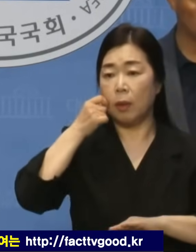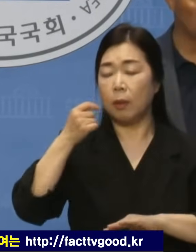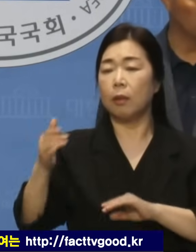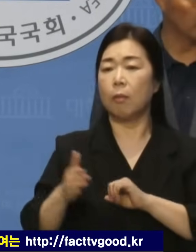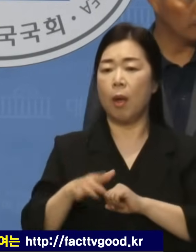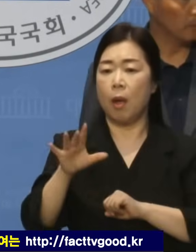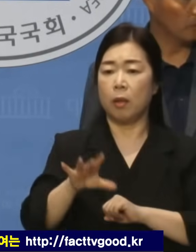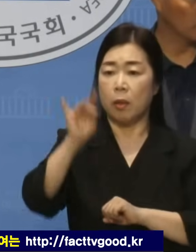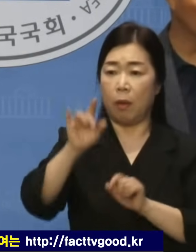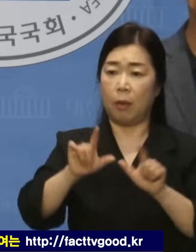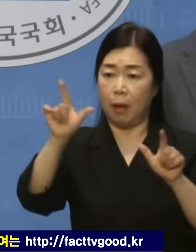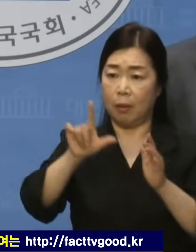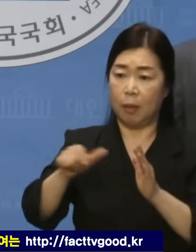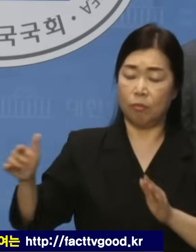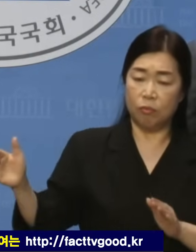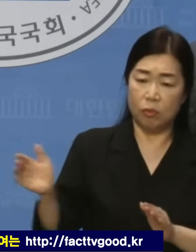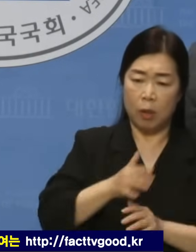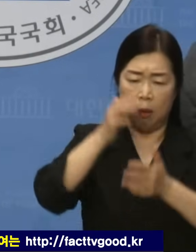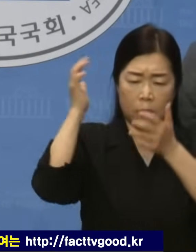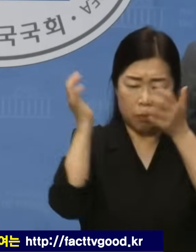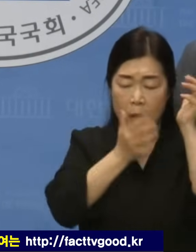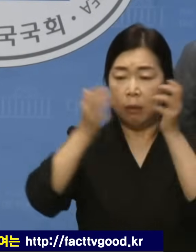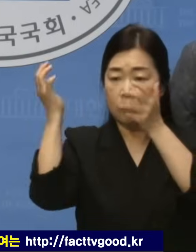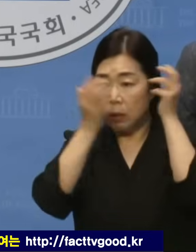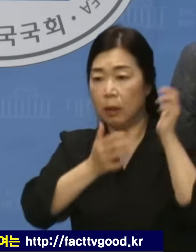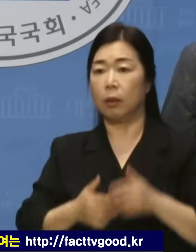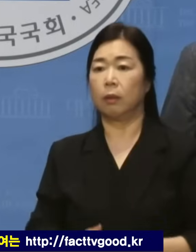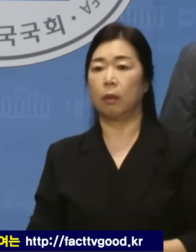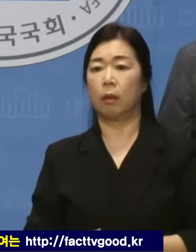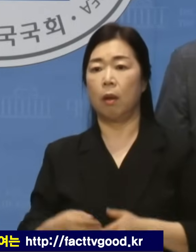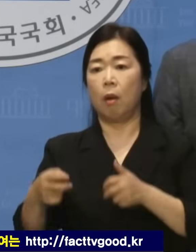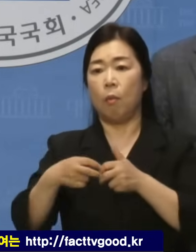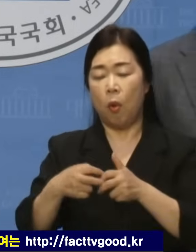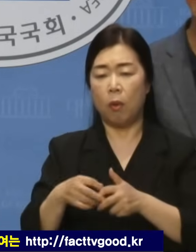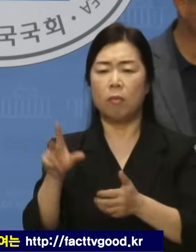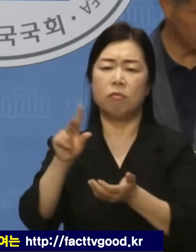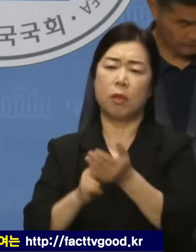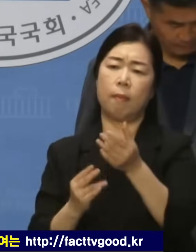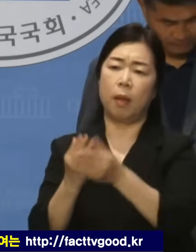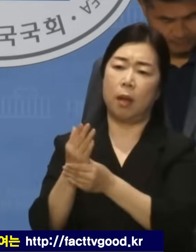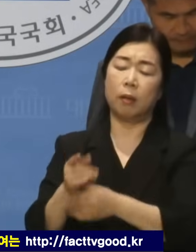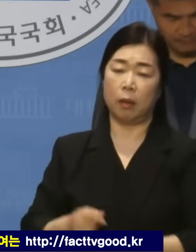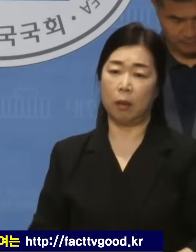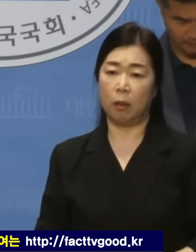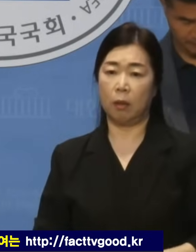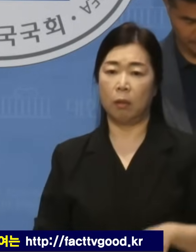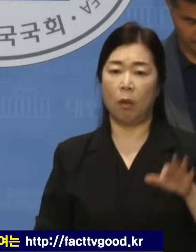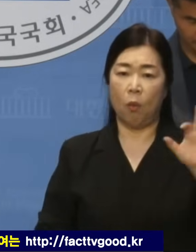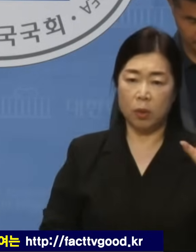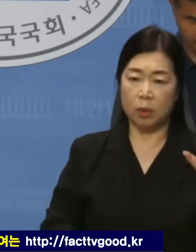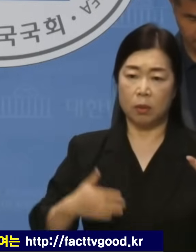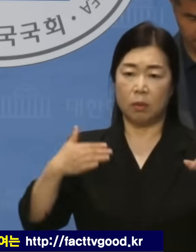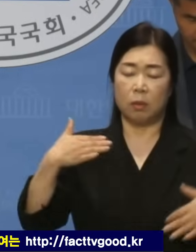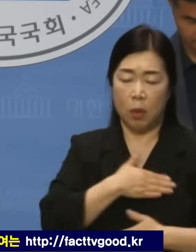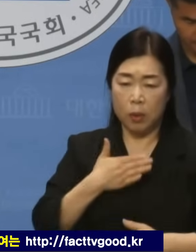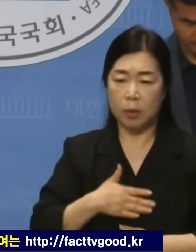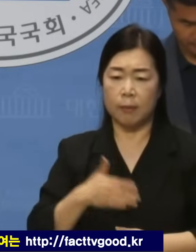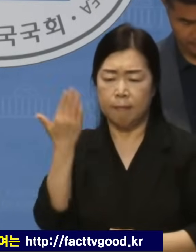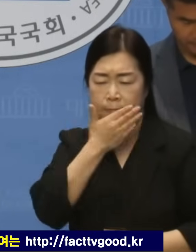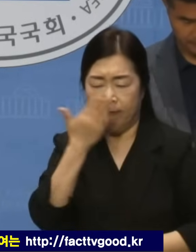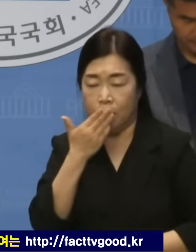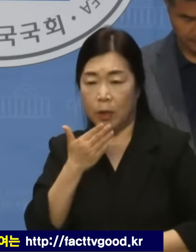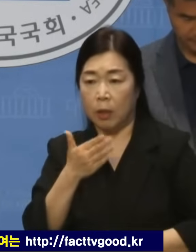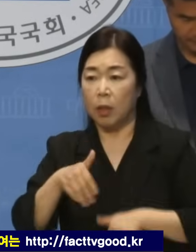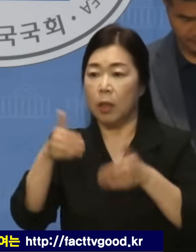우왕좌왕하며 보건의료 대란을 야기시켰습니다. 화장실, 샤워실 위생관리